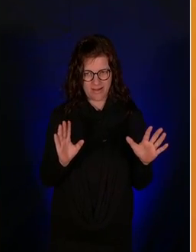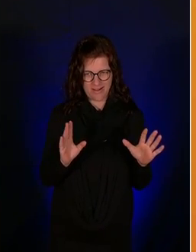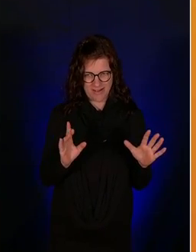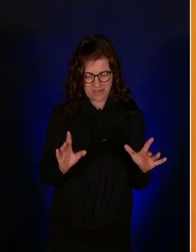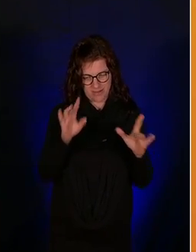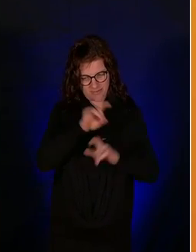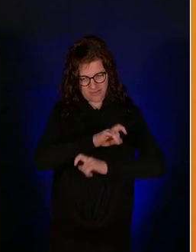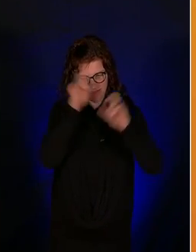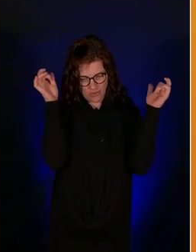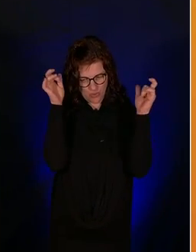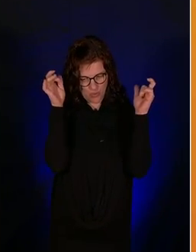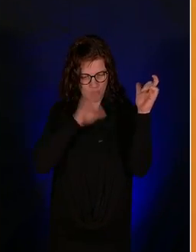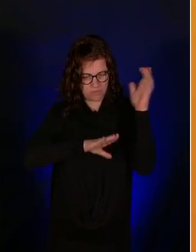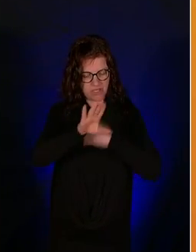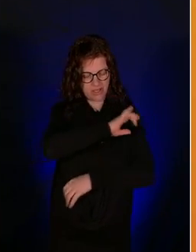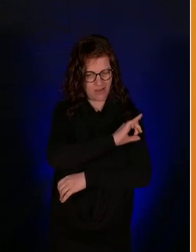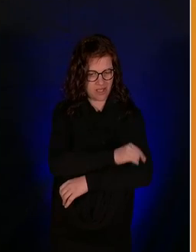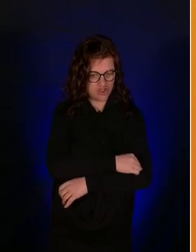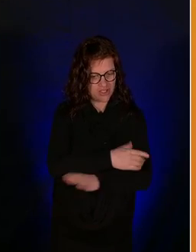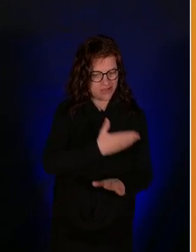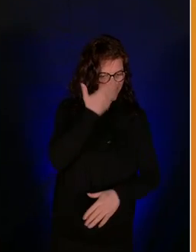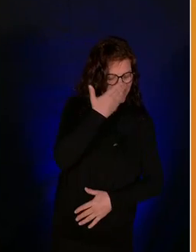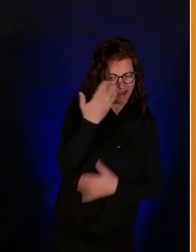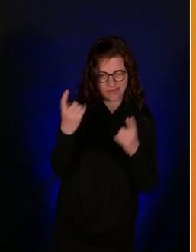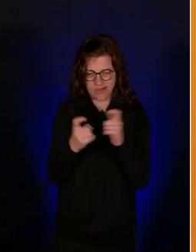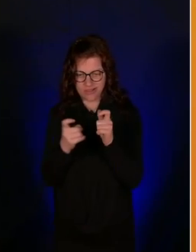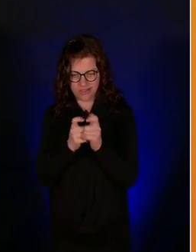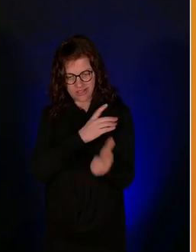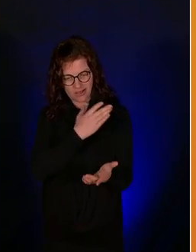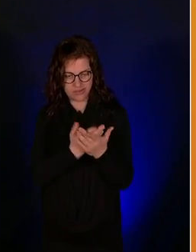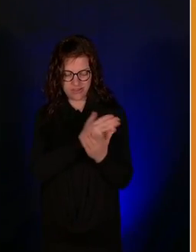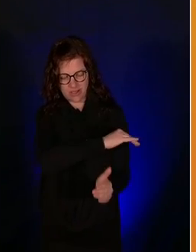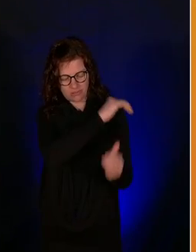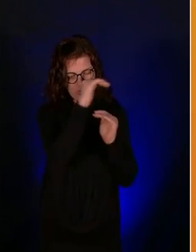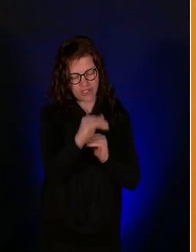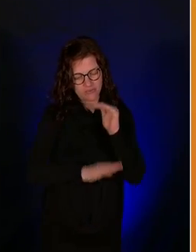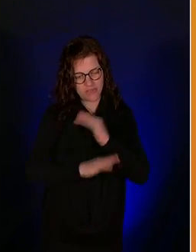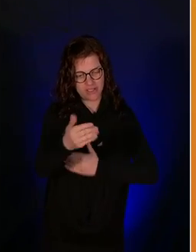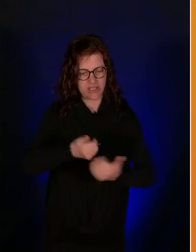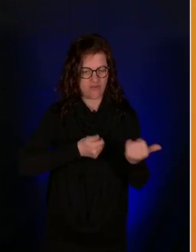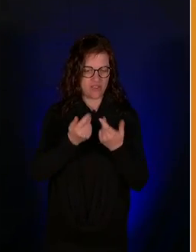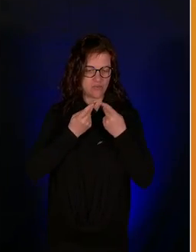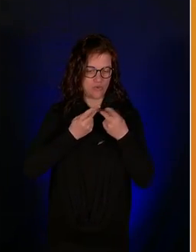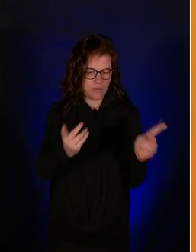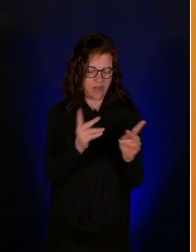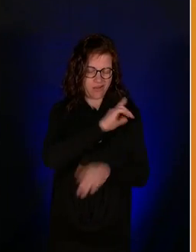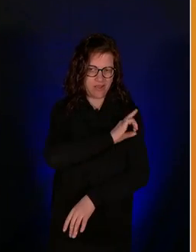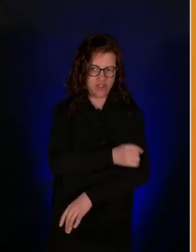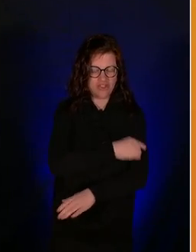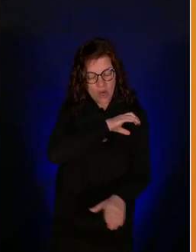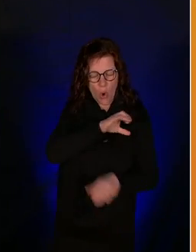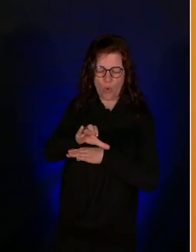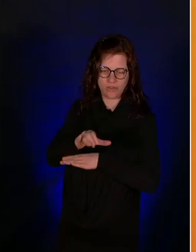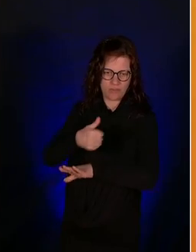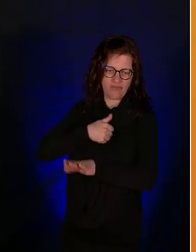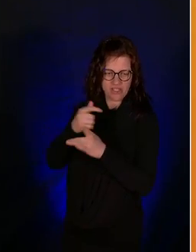le statut de l'énergie des gaziers et électriciens est garant aussi du service public de l'énergie contre la privatisation. Tous